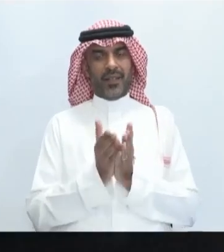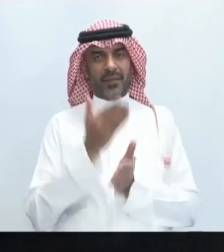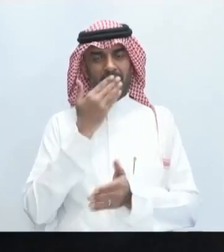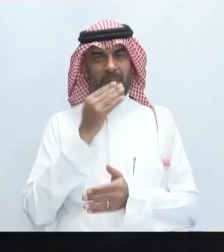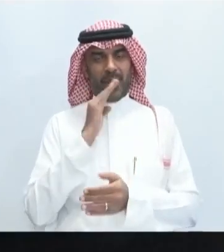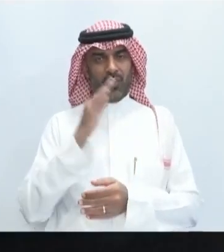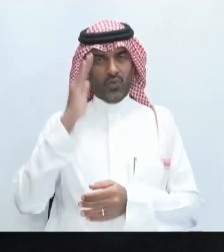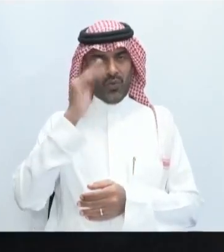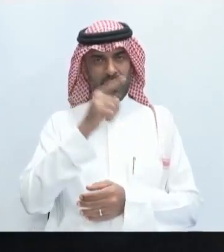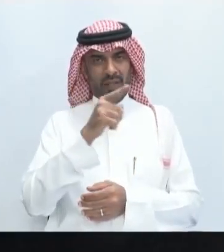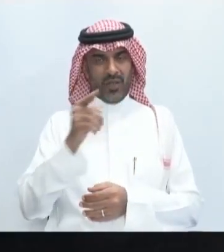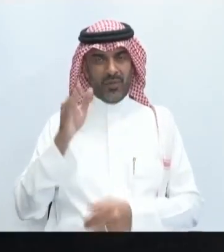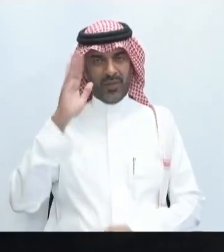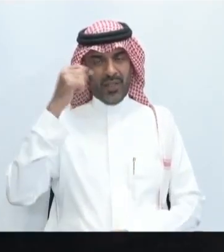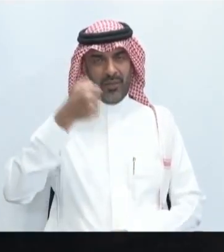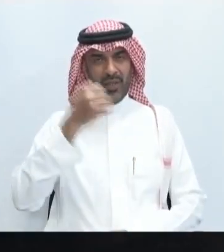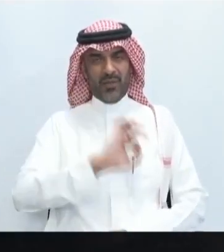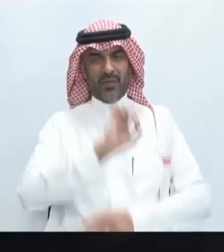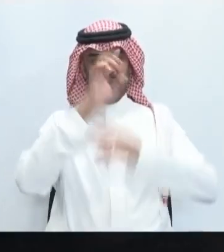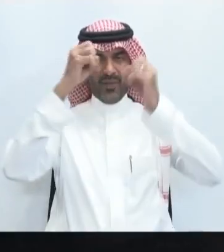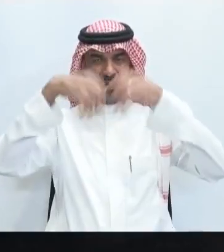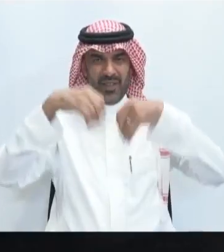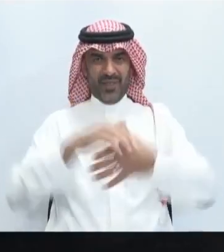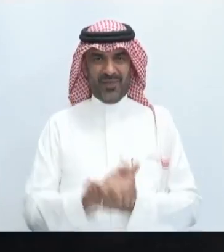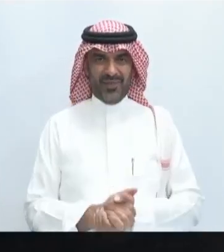انتهى شكرا لكم وصلى الله وسلم على نبينا محمد